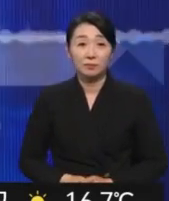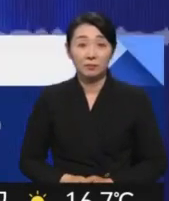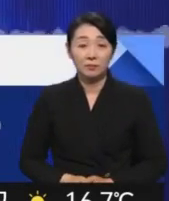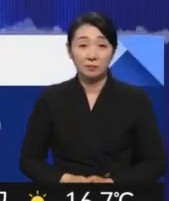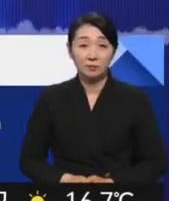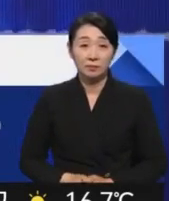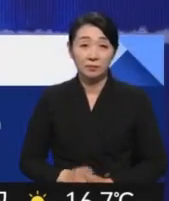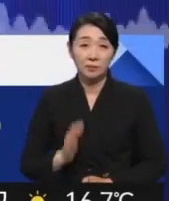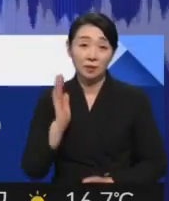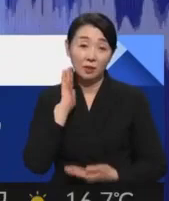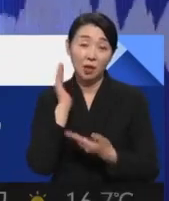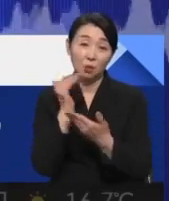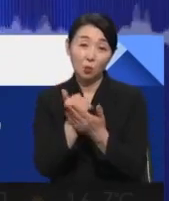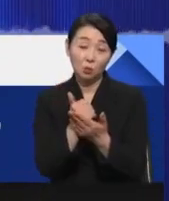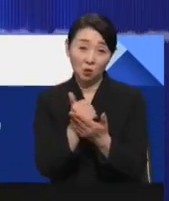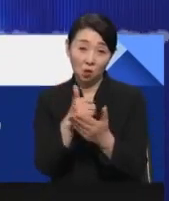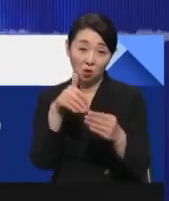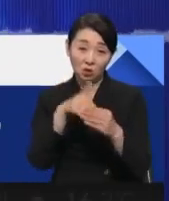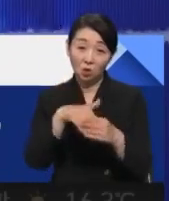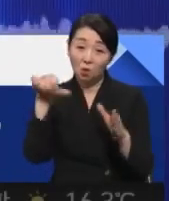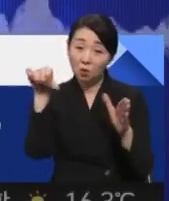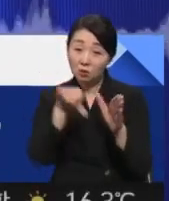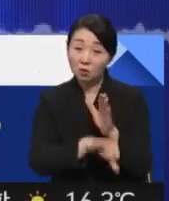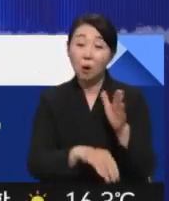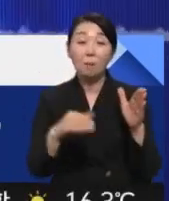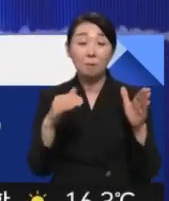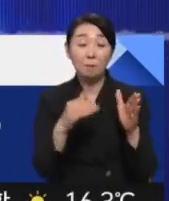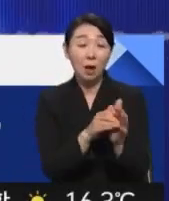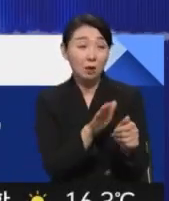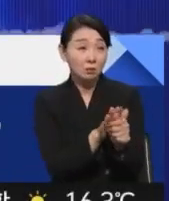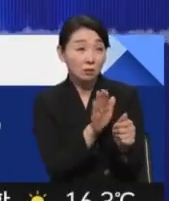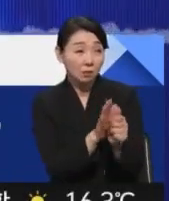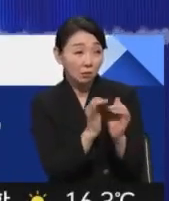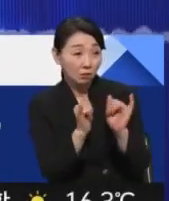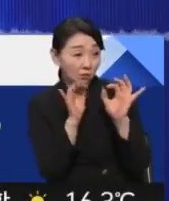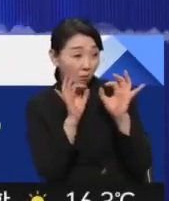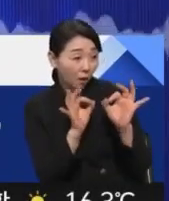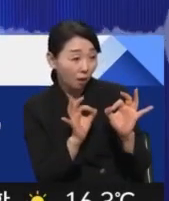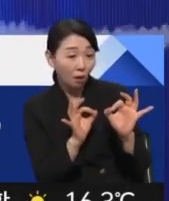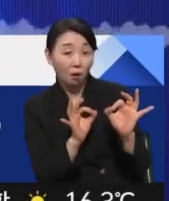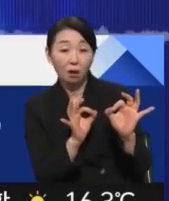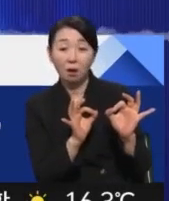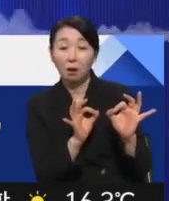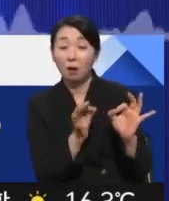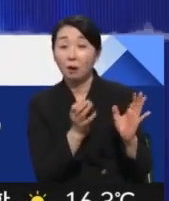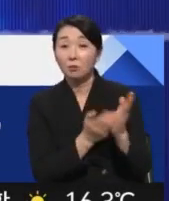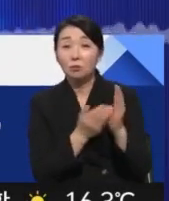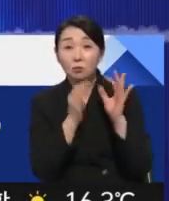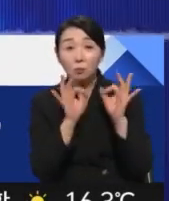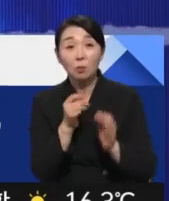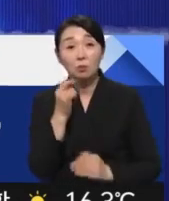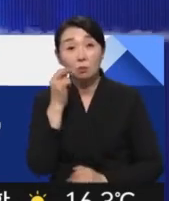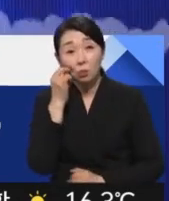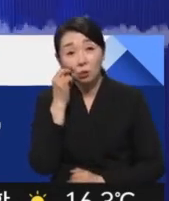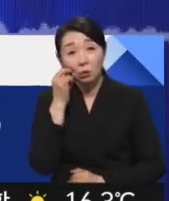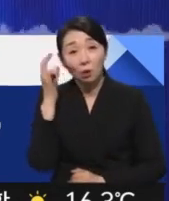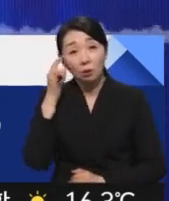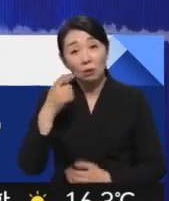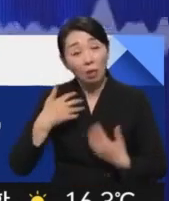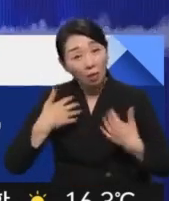대통령 선거를 졌잖아요. 지지했던 숱하게 많은 사람들이 뉴스도 못 보고 말하자면 이게 널브러져